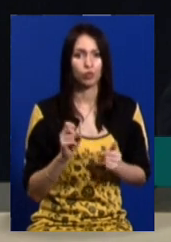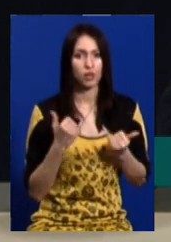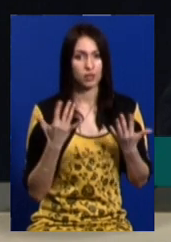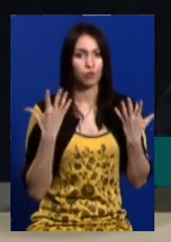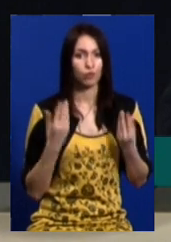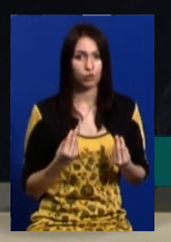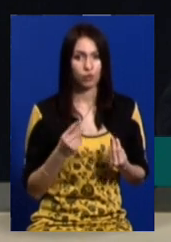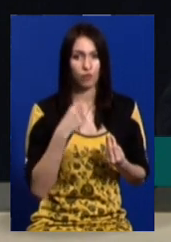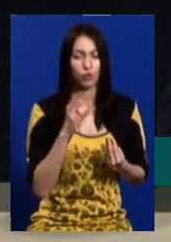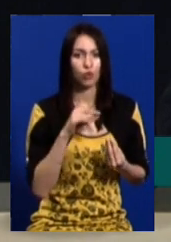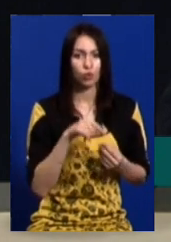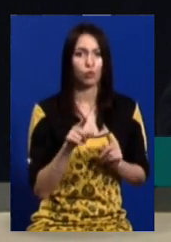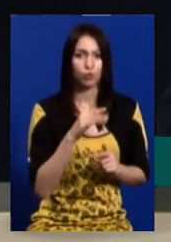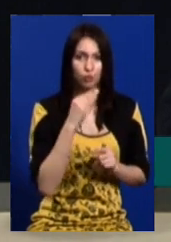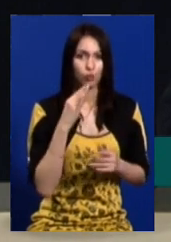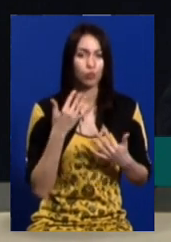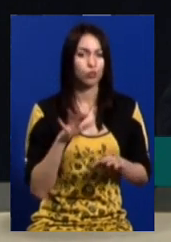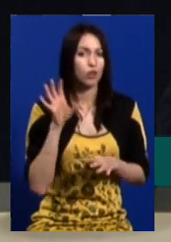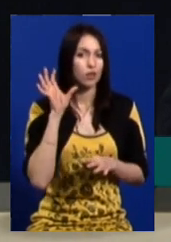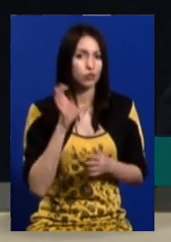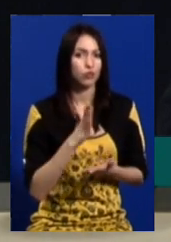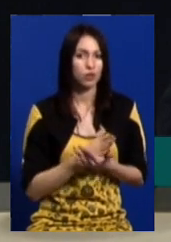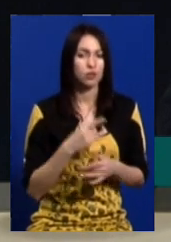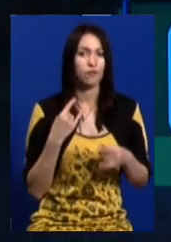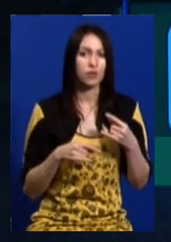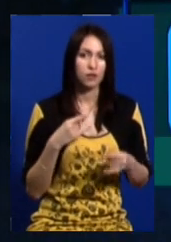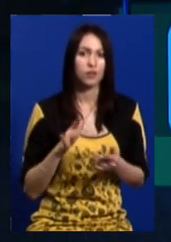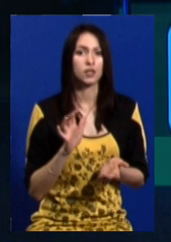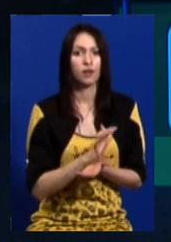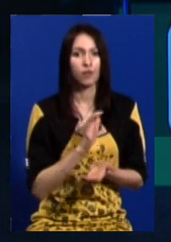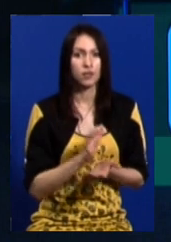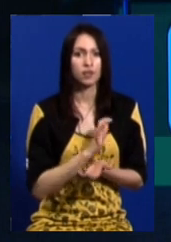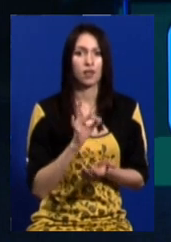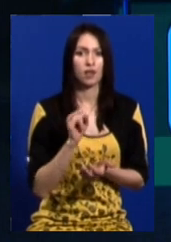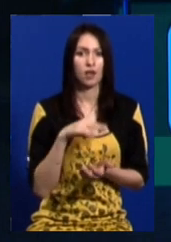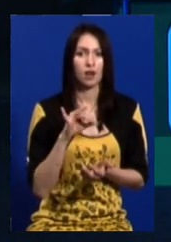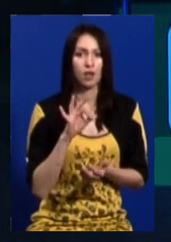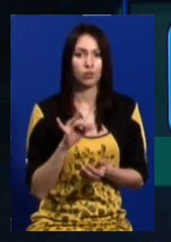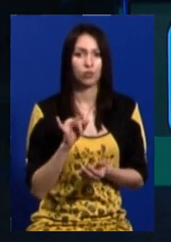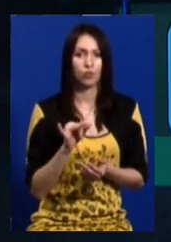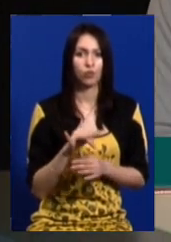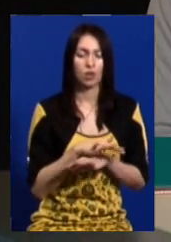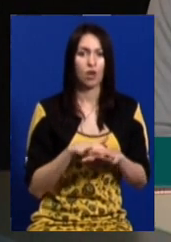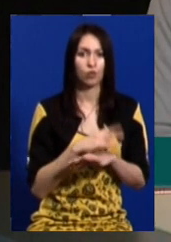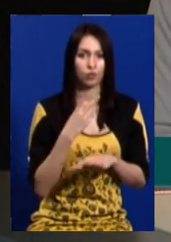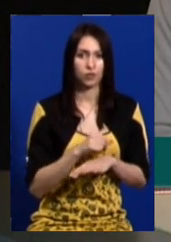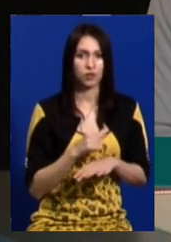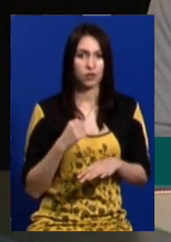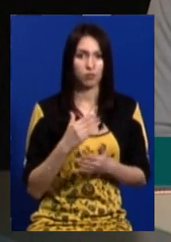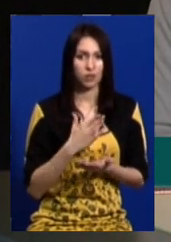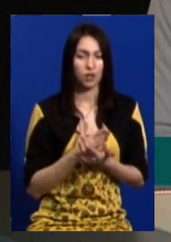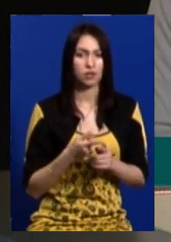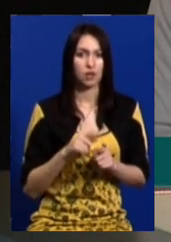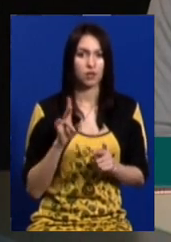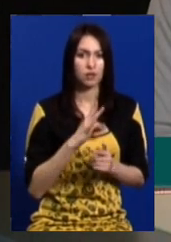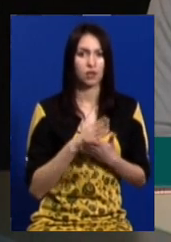день говорять про те, що багато вже наслухані є в телевізорі, в газетах, там, в радіо, і народ самі бачить, що от є така церква, є